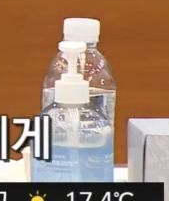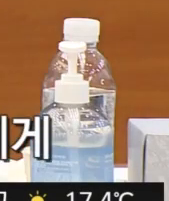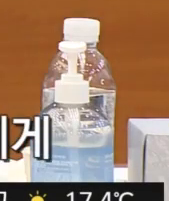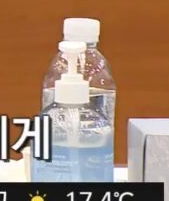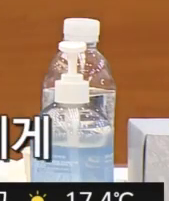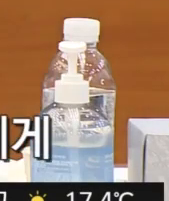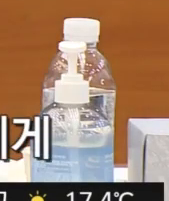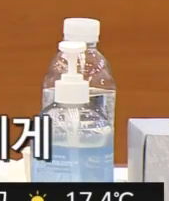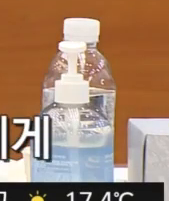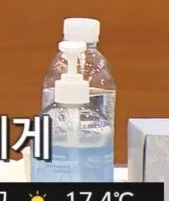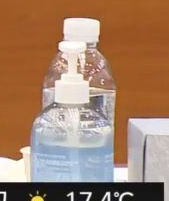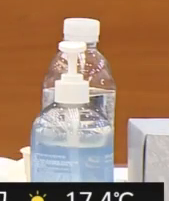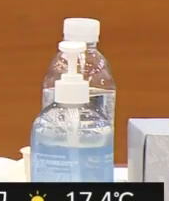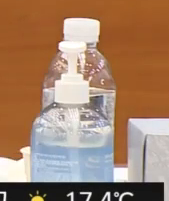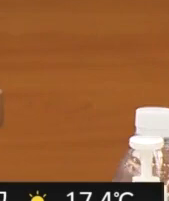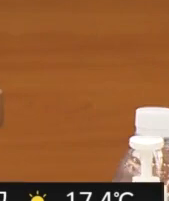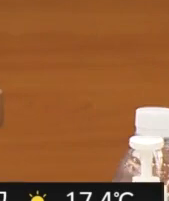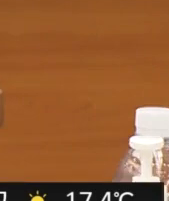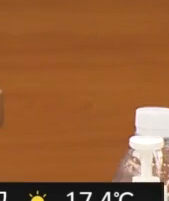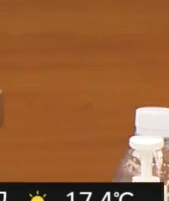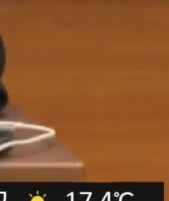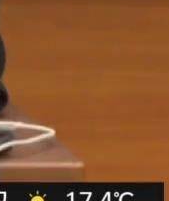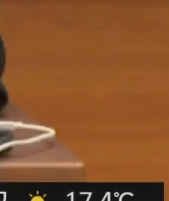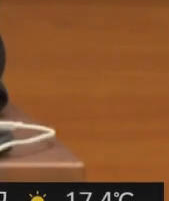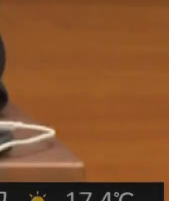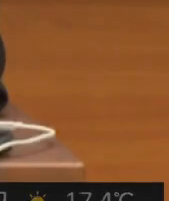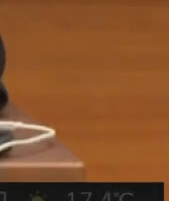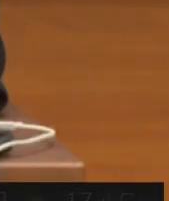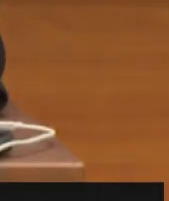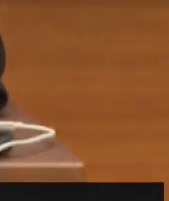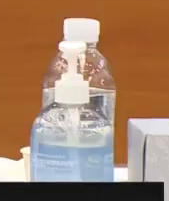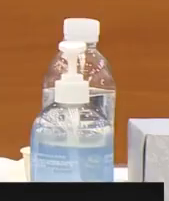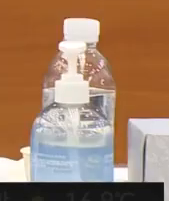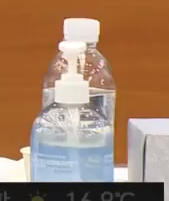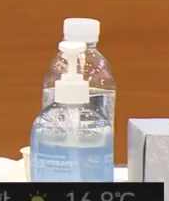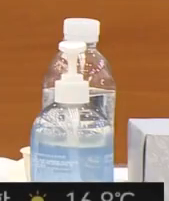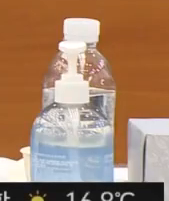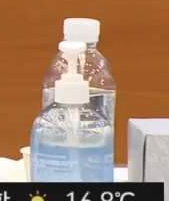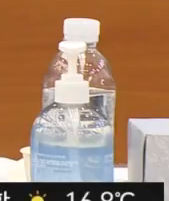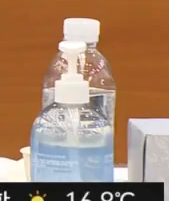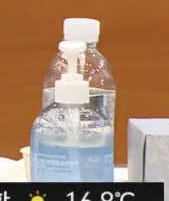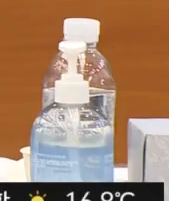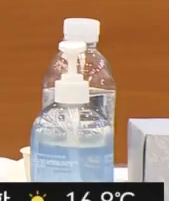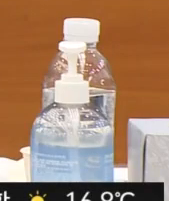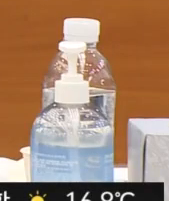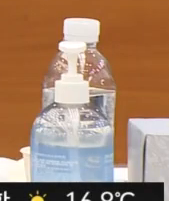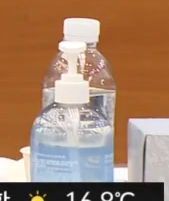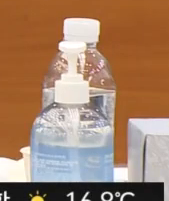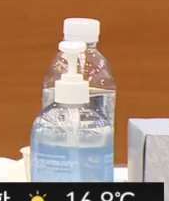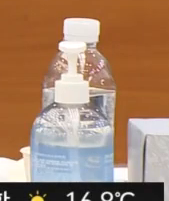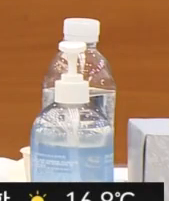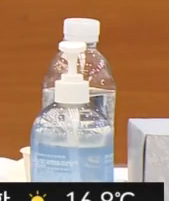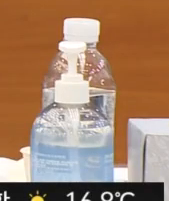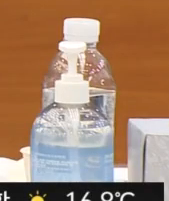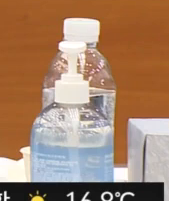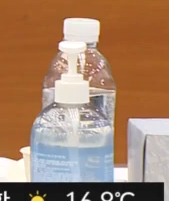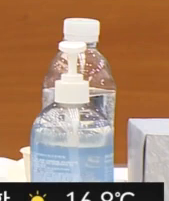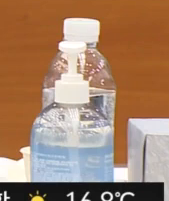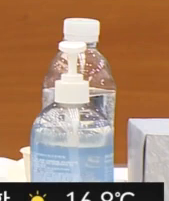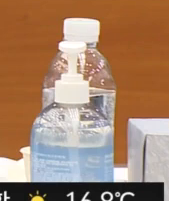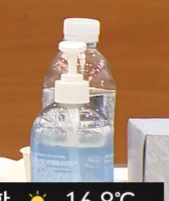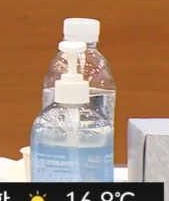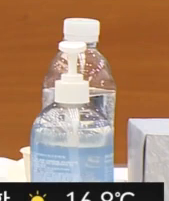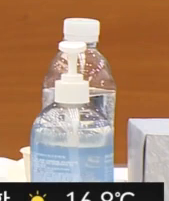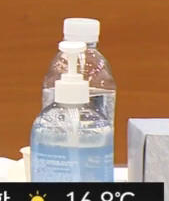있는 분에게 마치 부패하고 부정한 사람이고 표현을 쓰면서 하는 것은 당에 대한 대표에 대한